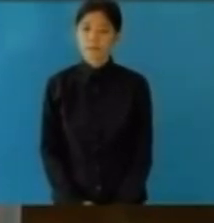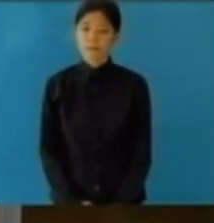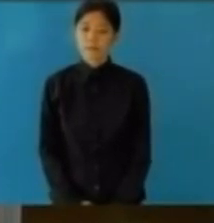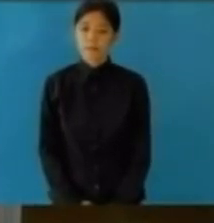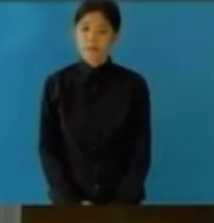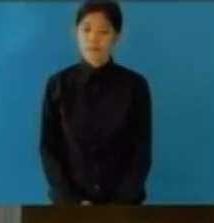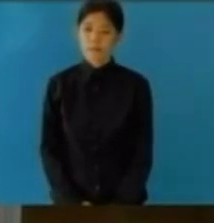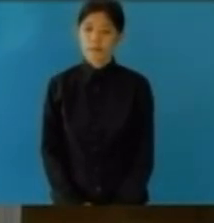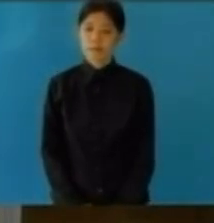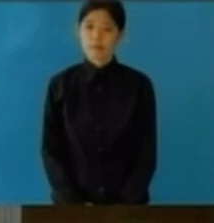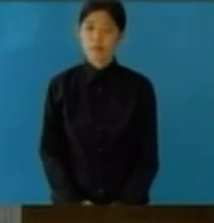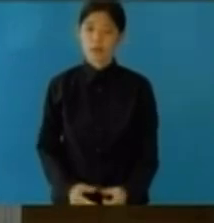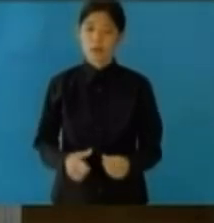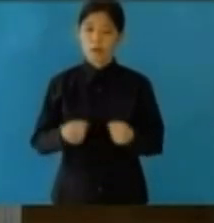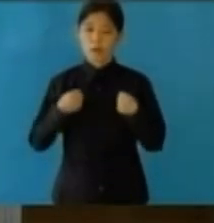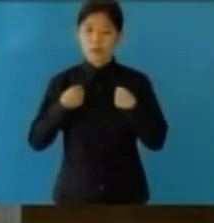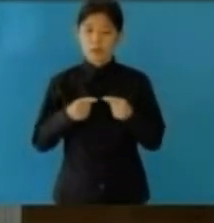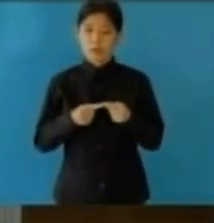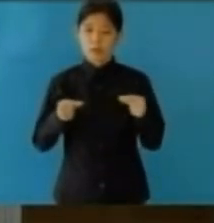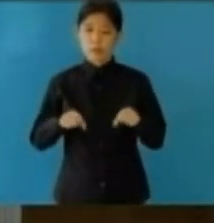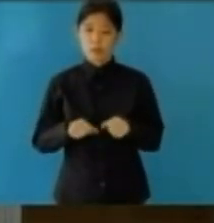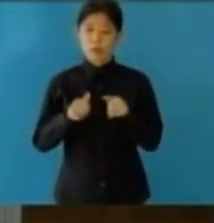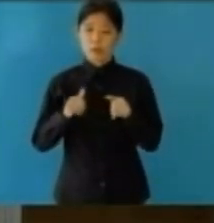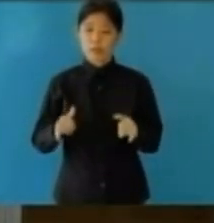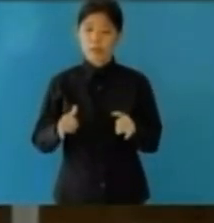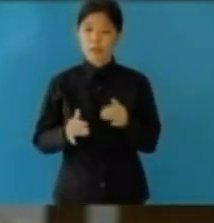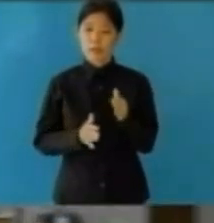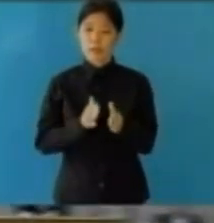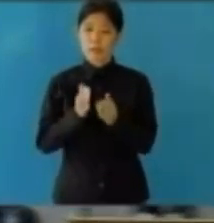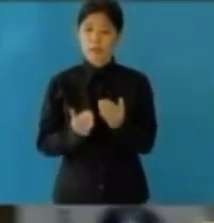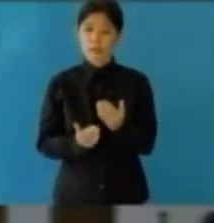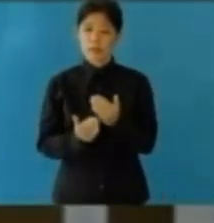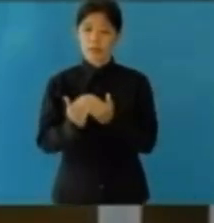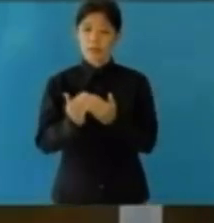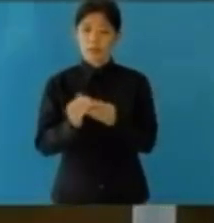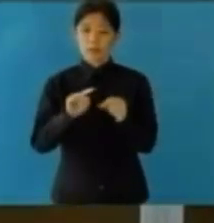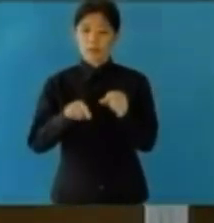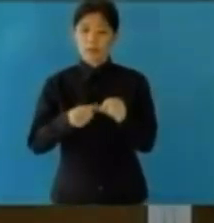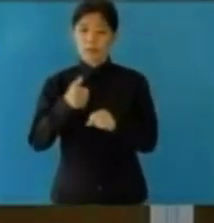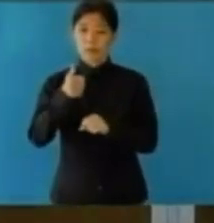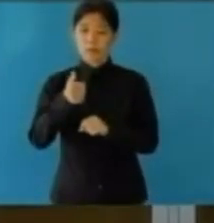千代森国体全国障害者スポーツ大会局長。